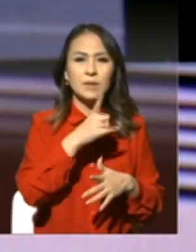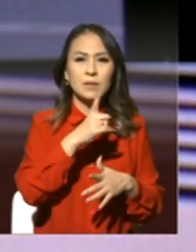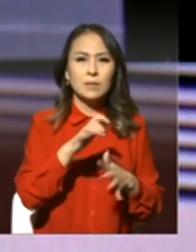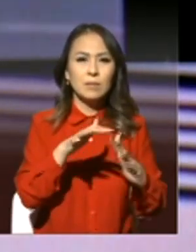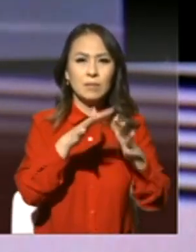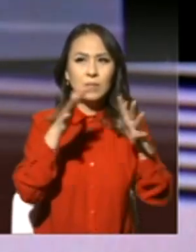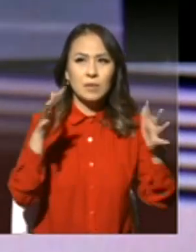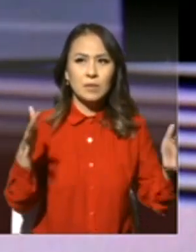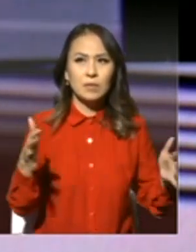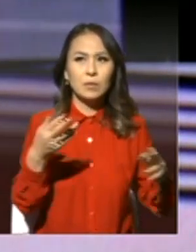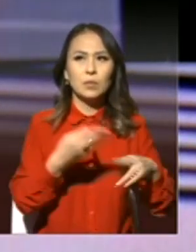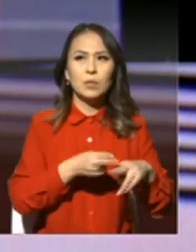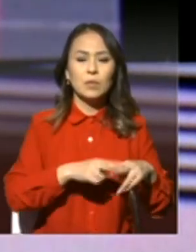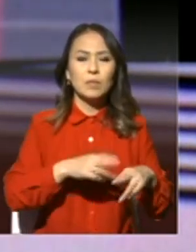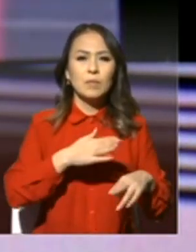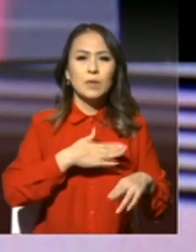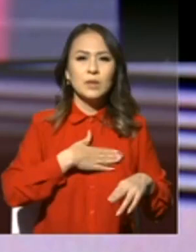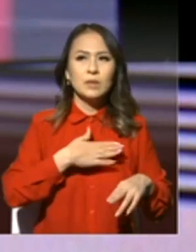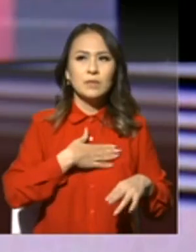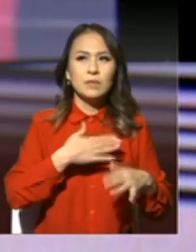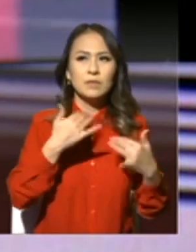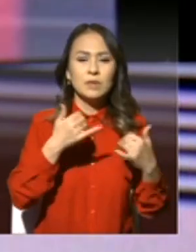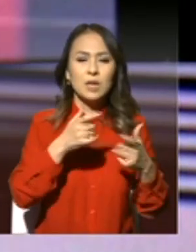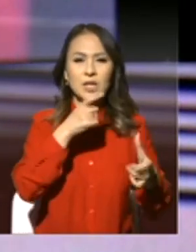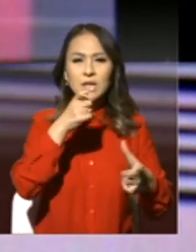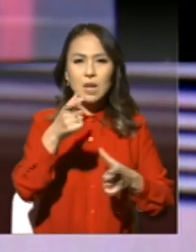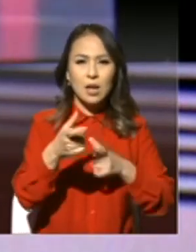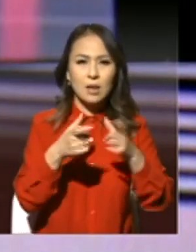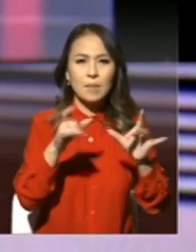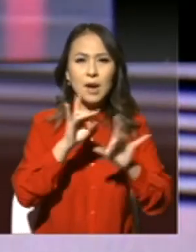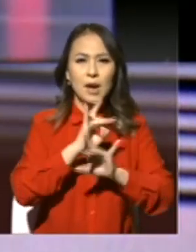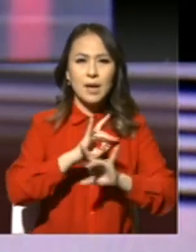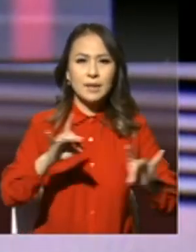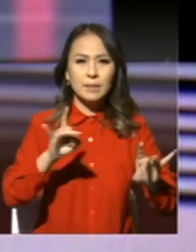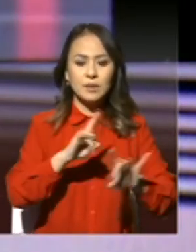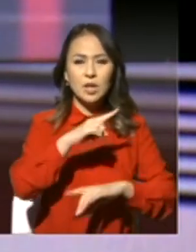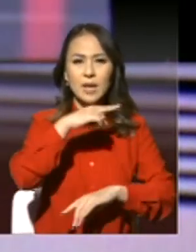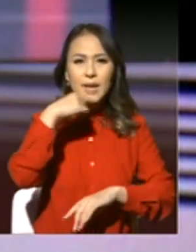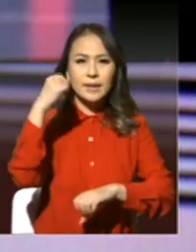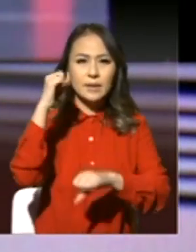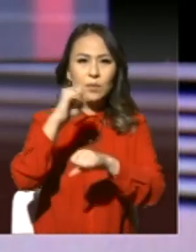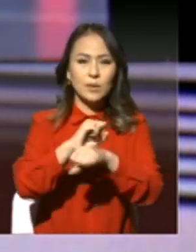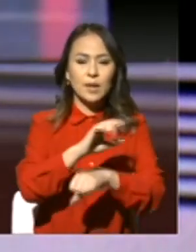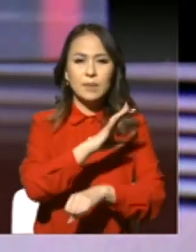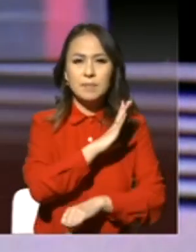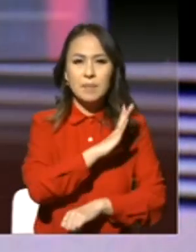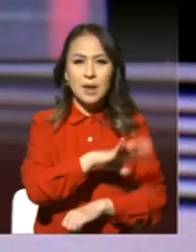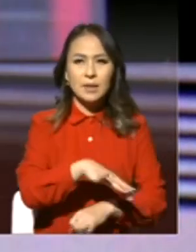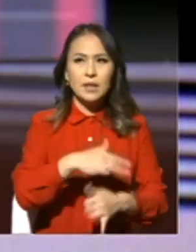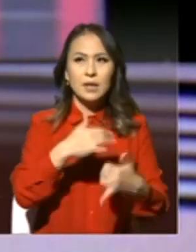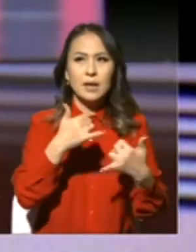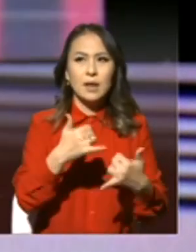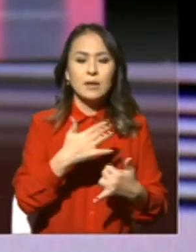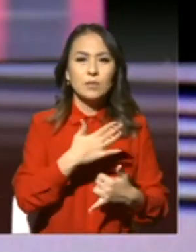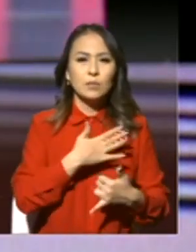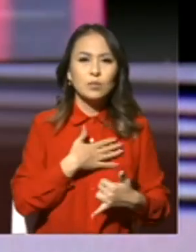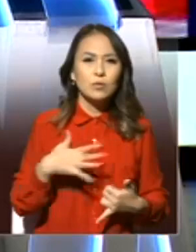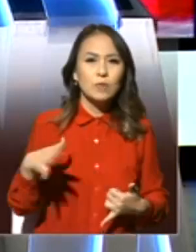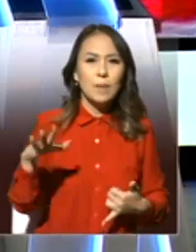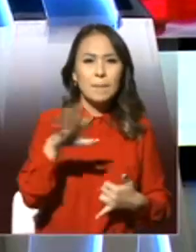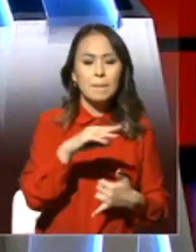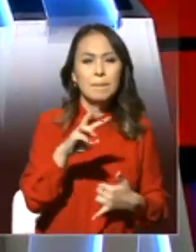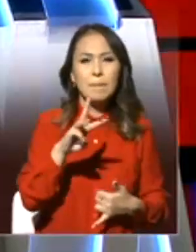кетті. Сондықтан біздің шаруашылықтар қазір зарлап айтып отыр, оны Россияны тоқтатпадыңдар. Қазір бүкіл